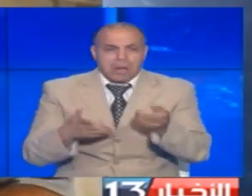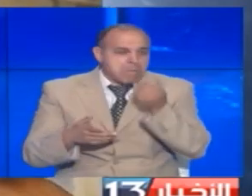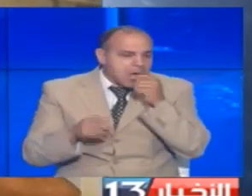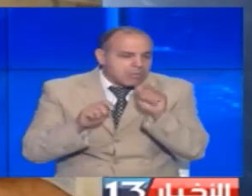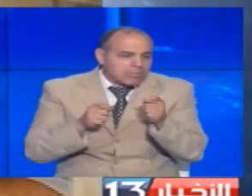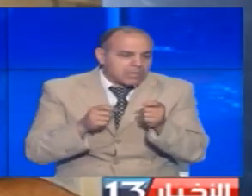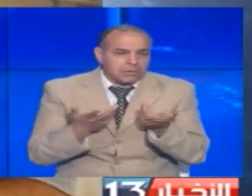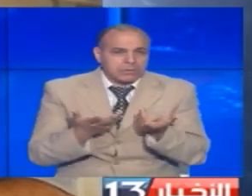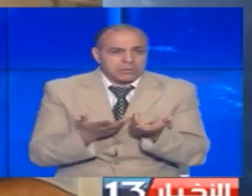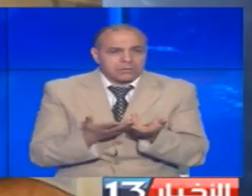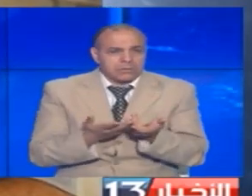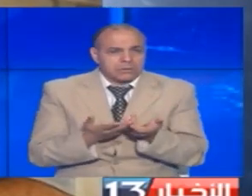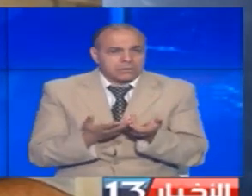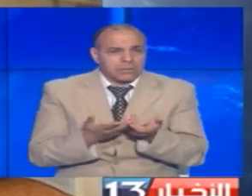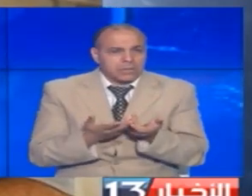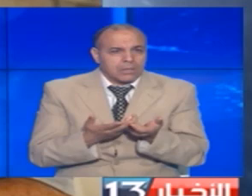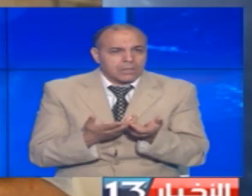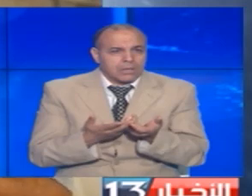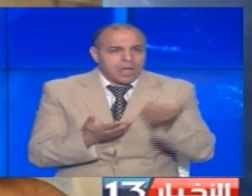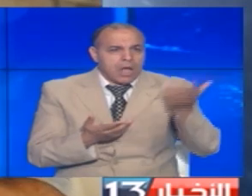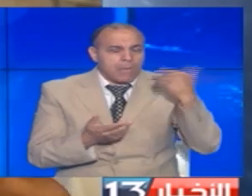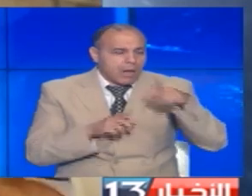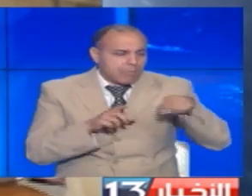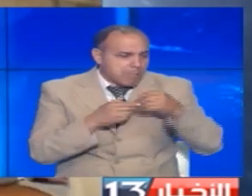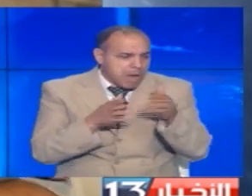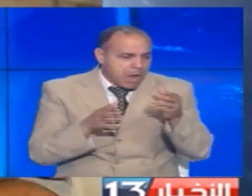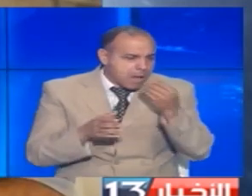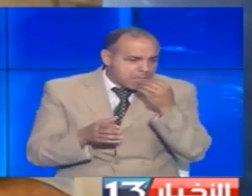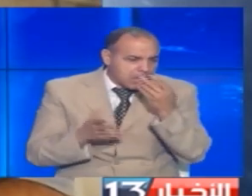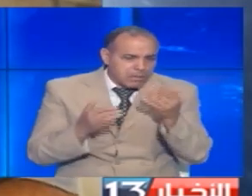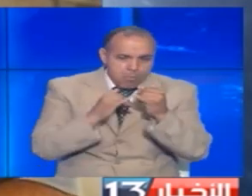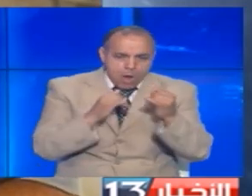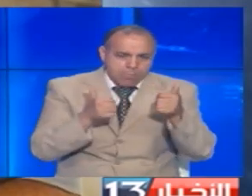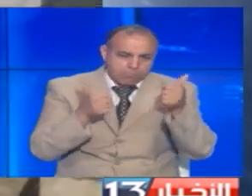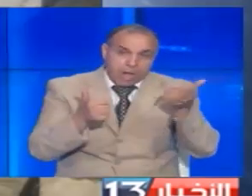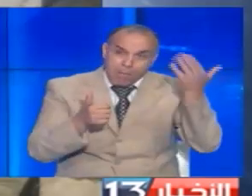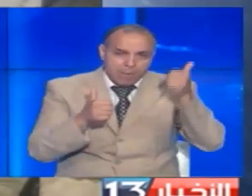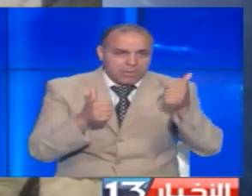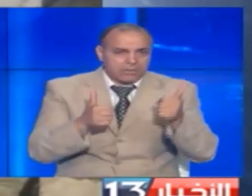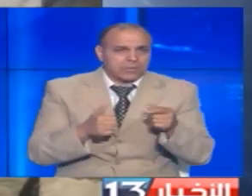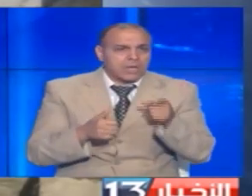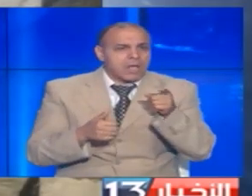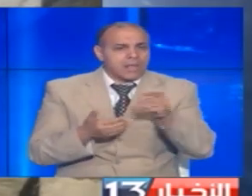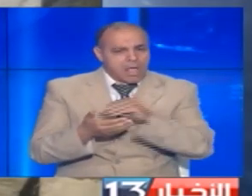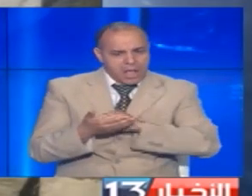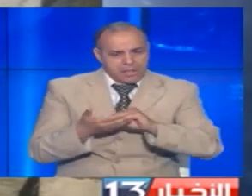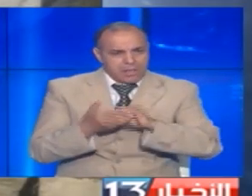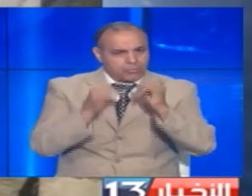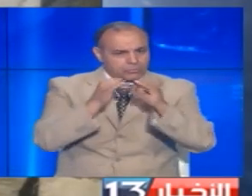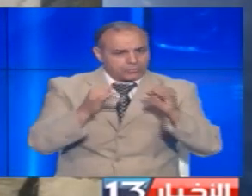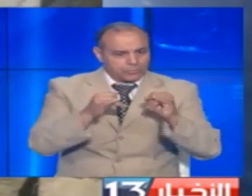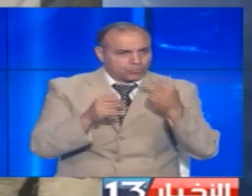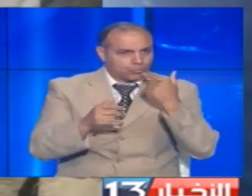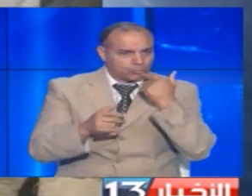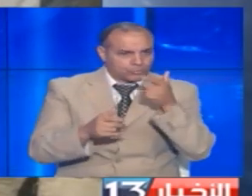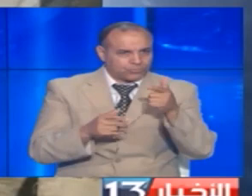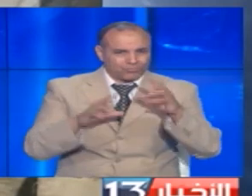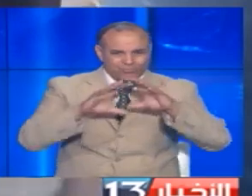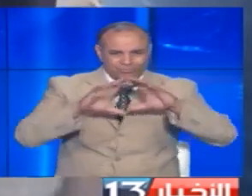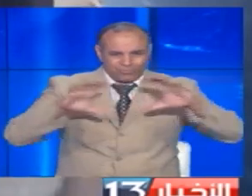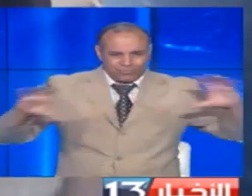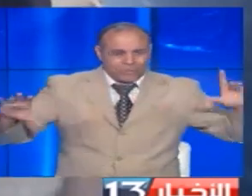هذه المره كان شقرا ال المطبق كان وضع المخيم احسن من هي تقوم اداره المخيمه بارسال صهريج